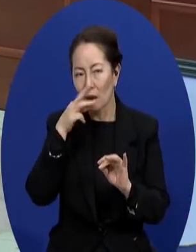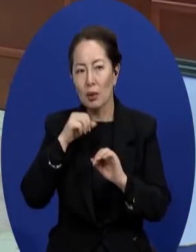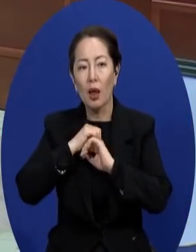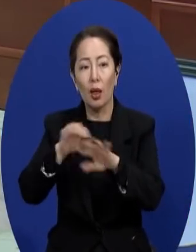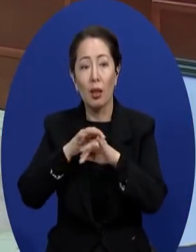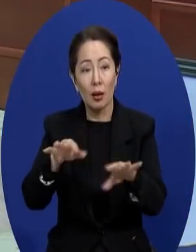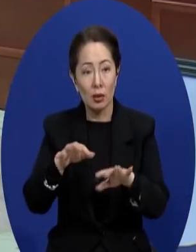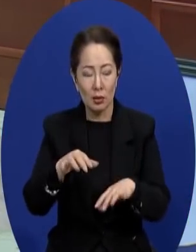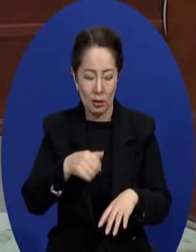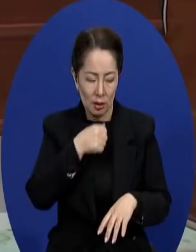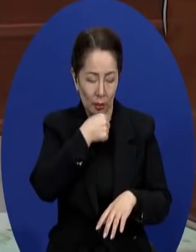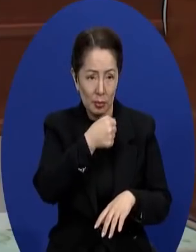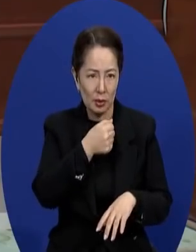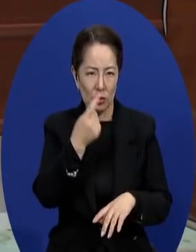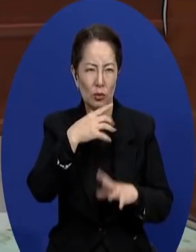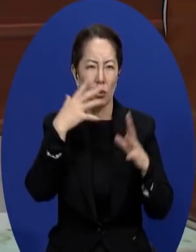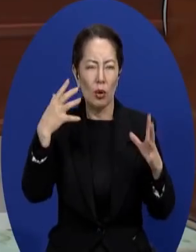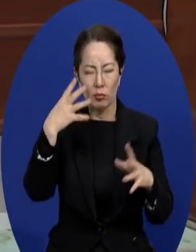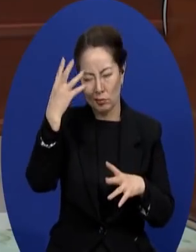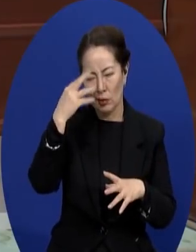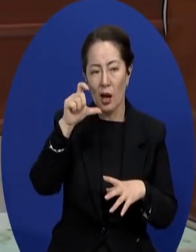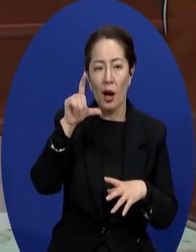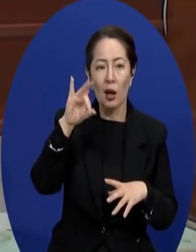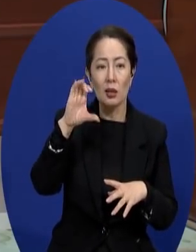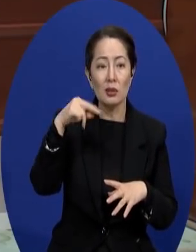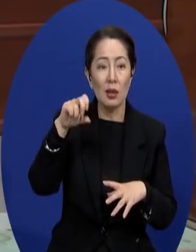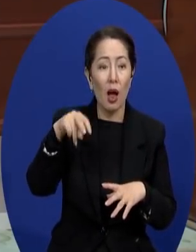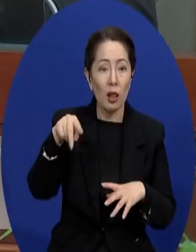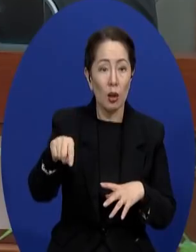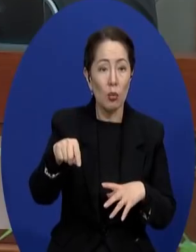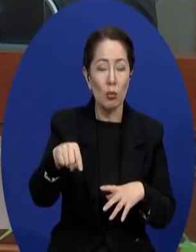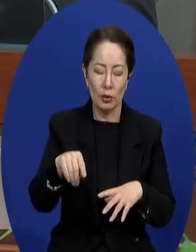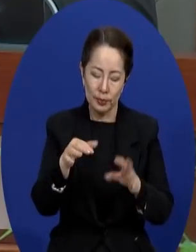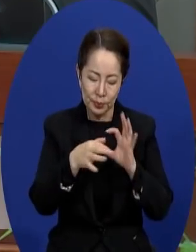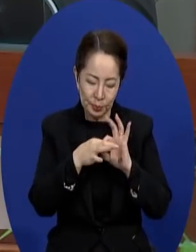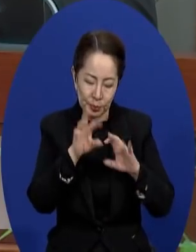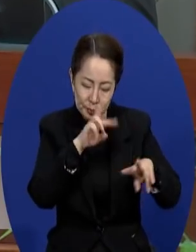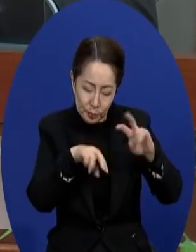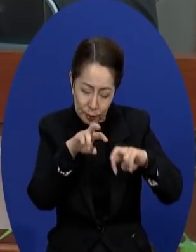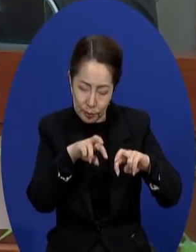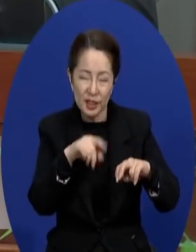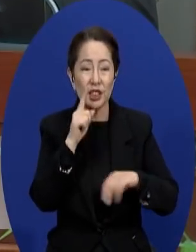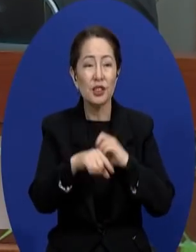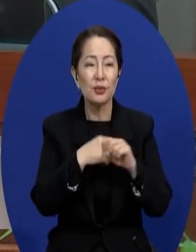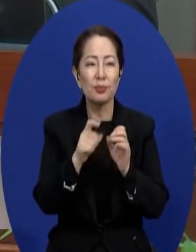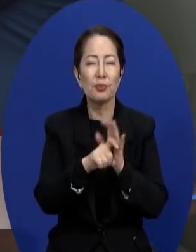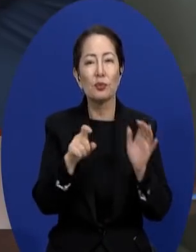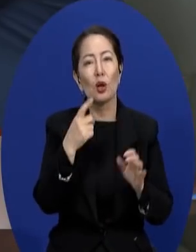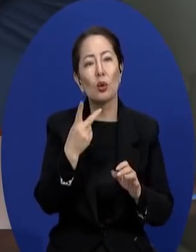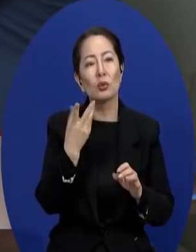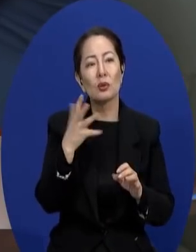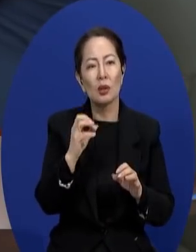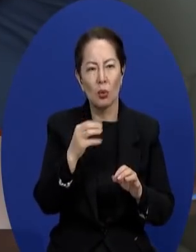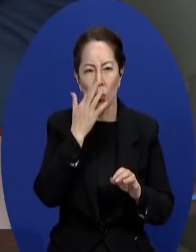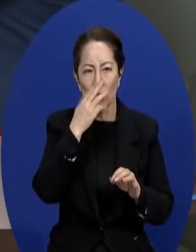хэвлэл мэдээллийнхэнд нэг томоохон эрсдэл болж хувирсан байна. Холбогдох судалгаагаар бол жилд 250 орчим тооны худал мэдээлэл